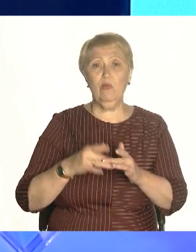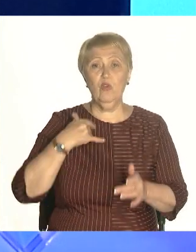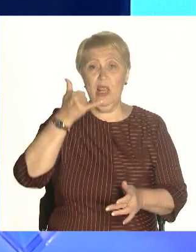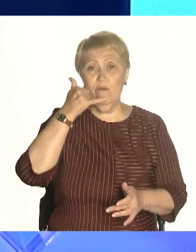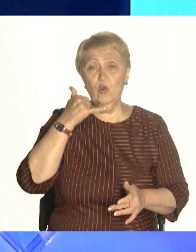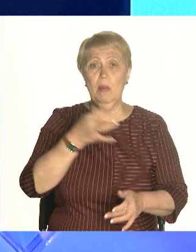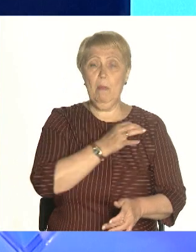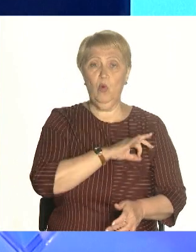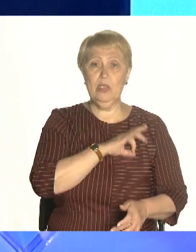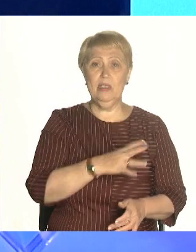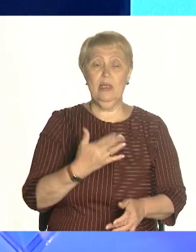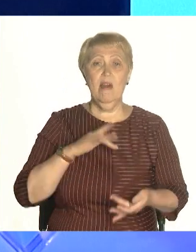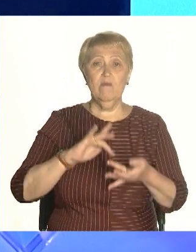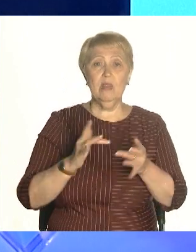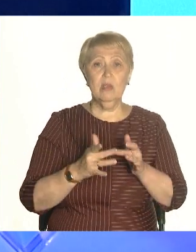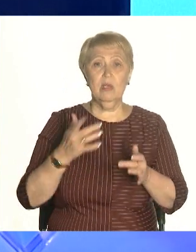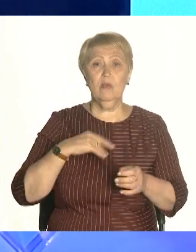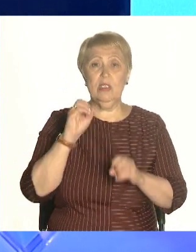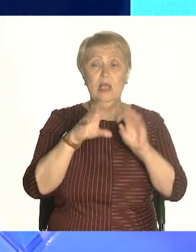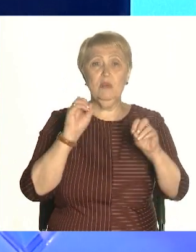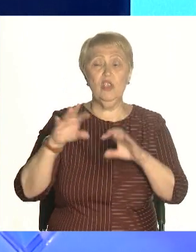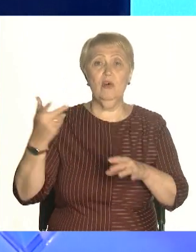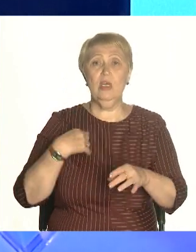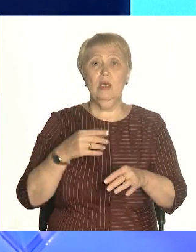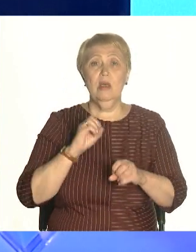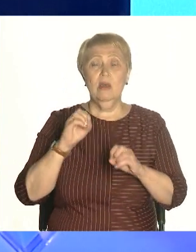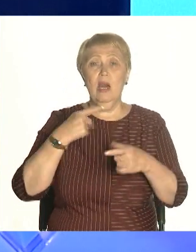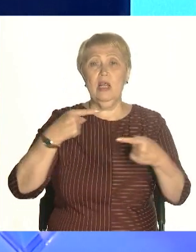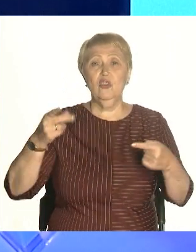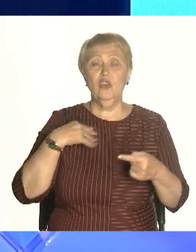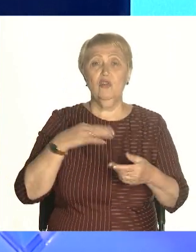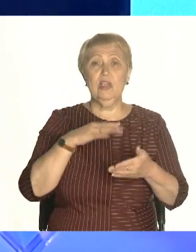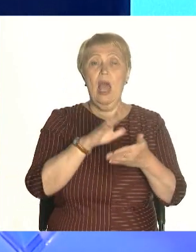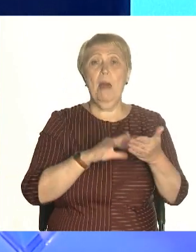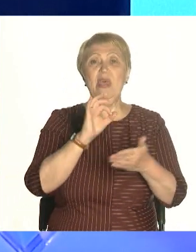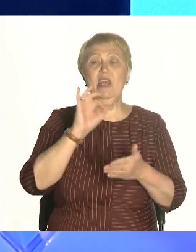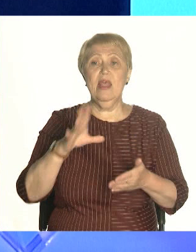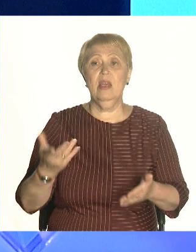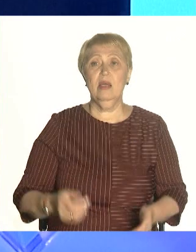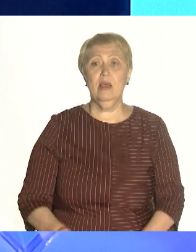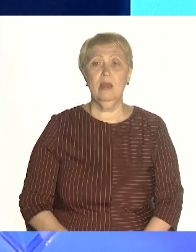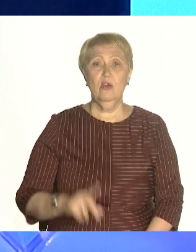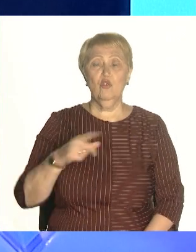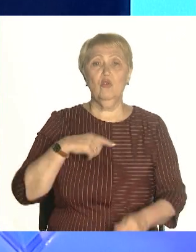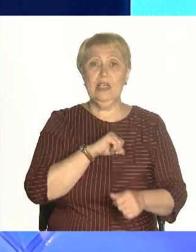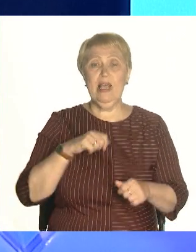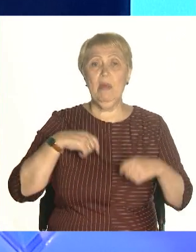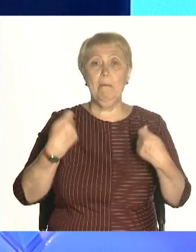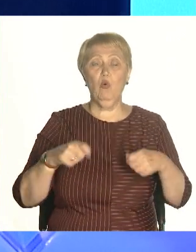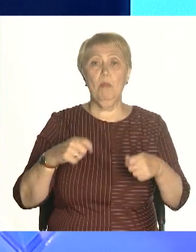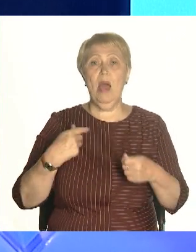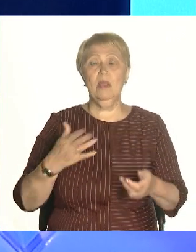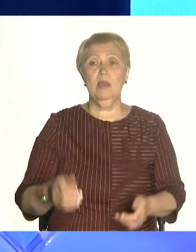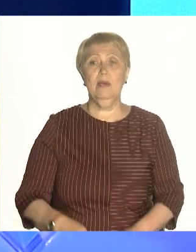интернете размещают объявления свои о продаже там каких-либо предметов, либо покупают что-то. То есть